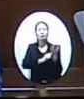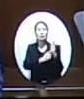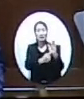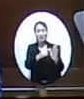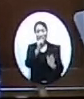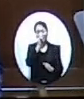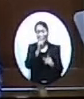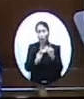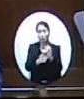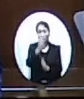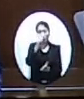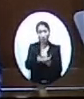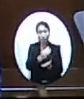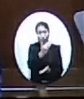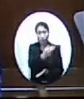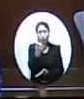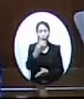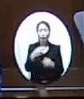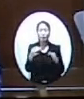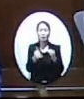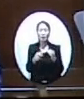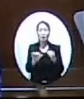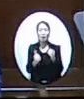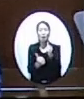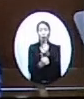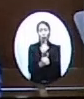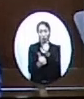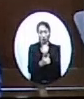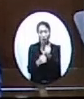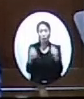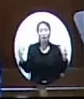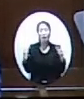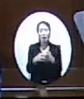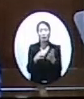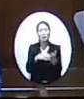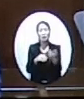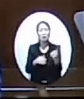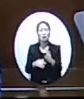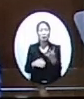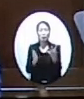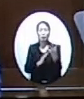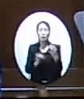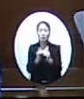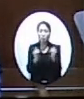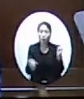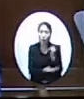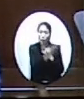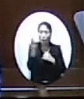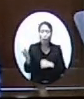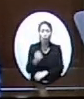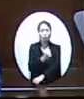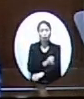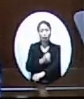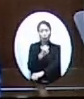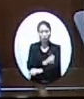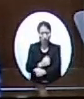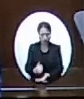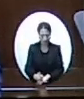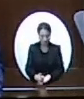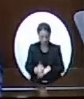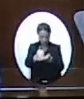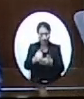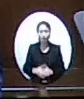시장님, 그리고 김세한 부시장님을 비롯한 1,400여 공직자 여러분의 로고에도 경의를